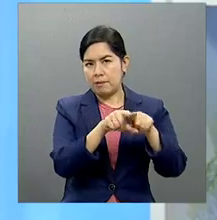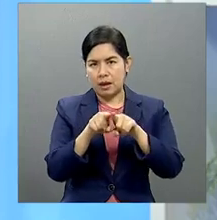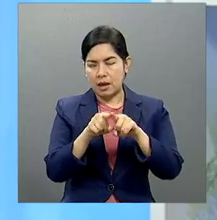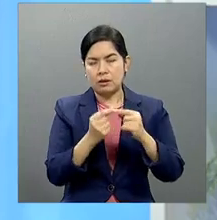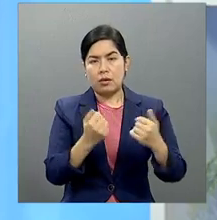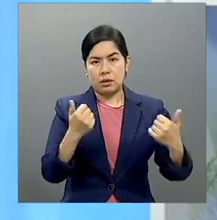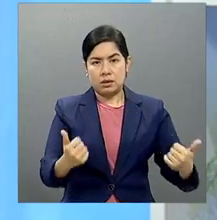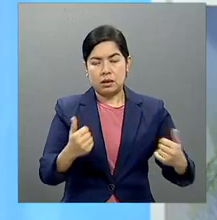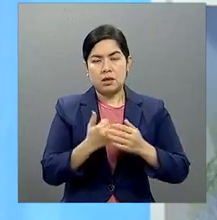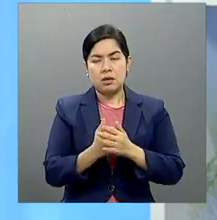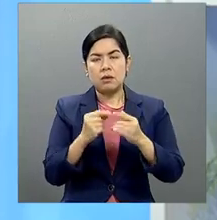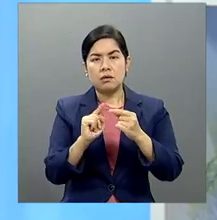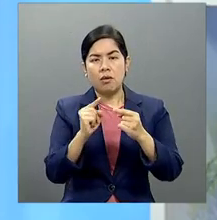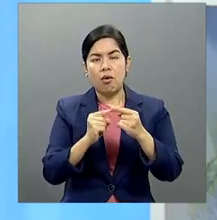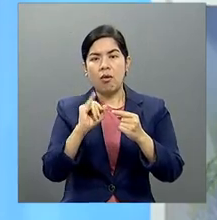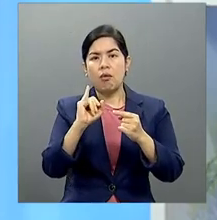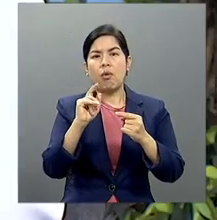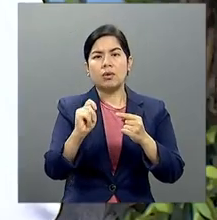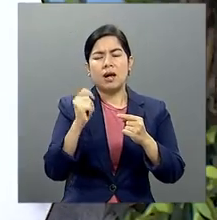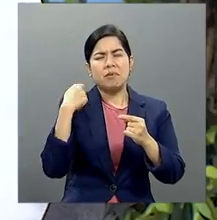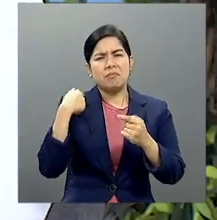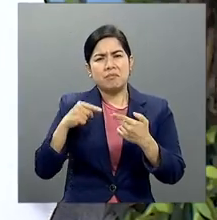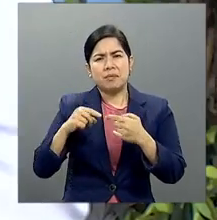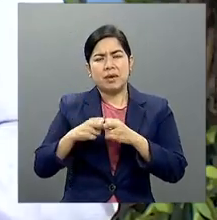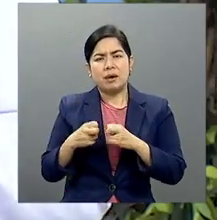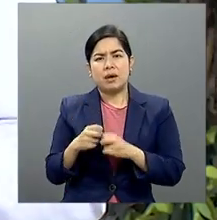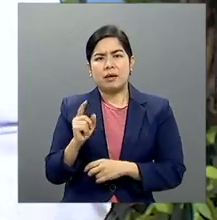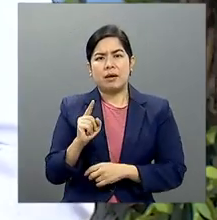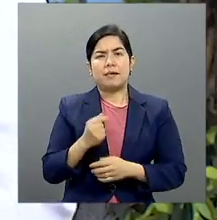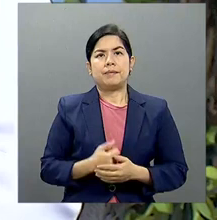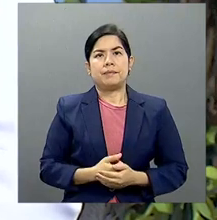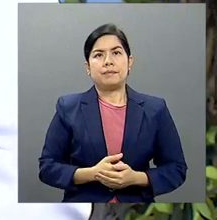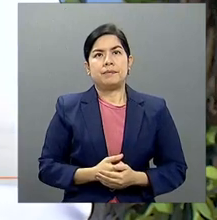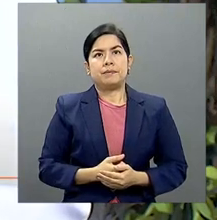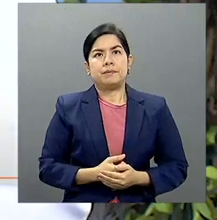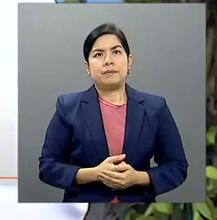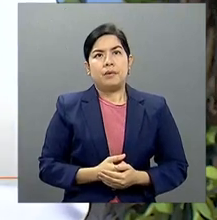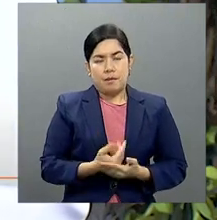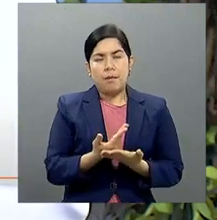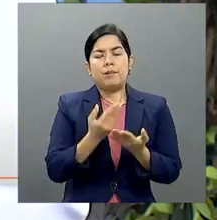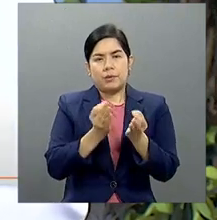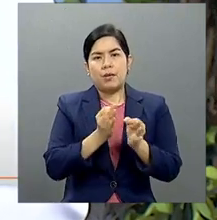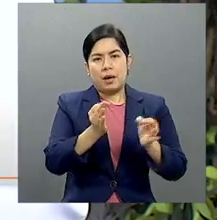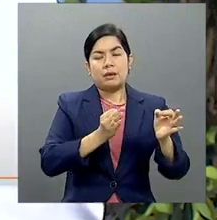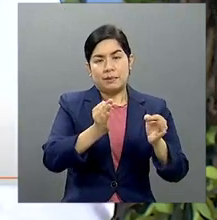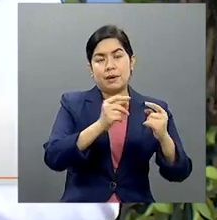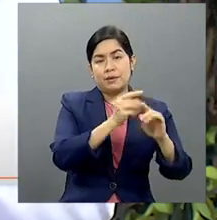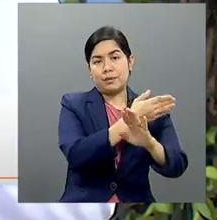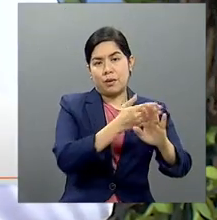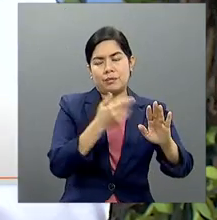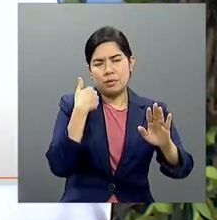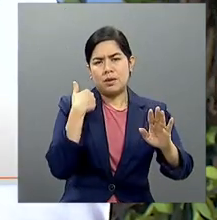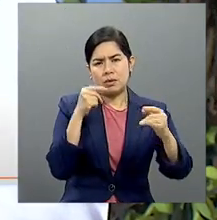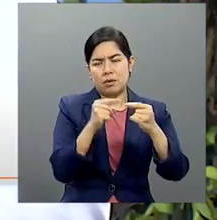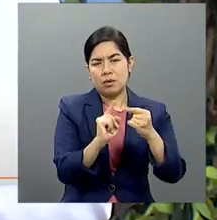ำหรับโรคไตในประเทศไทยเป็นยังไงบ้างคะ ครับขออนุญาตเท้าความก่อนนะครับไตเนี่ยเป็นอวัยวะที่สำคัญนะครับเป็นหนึ่ง